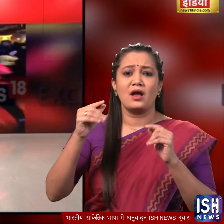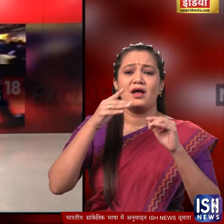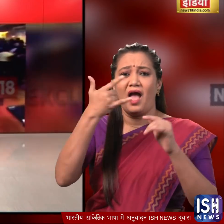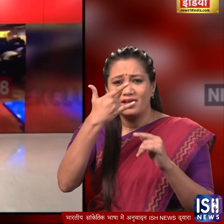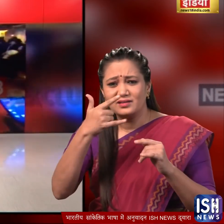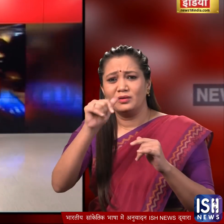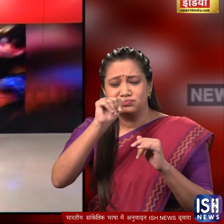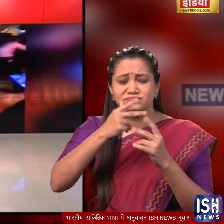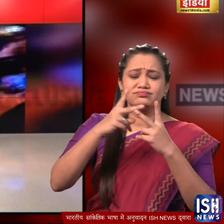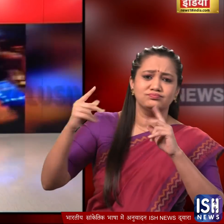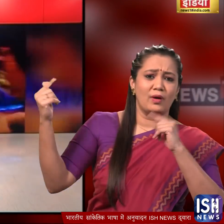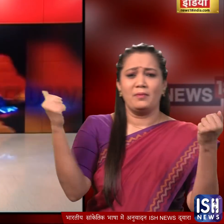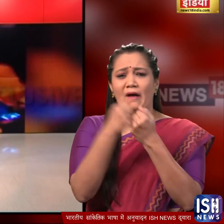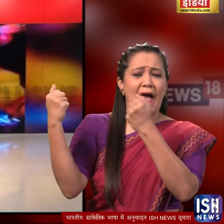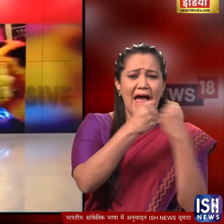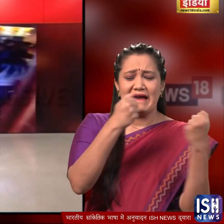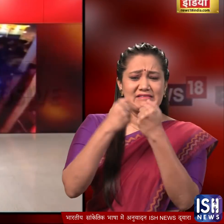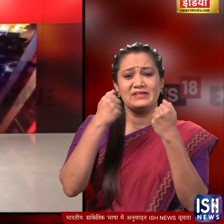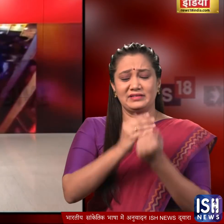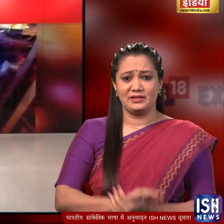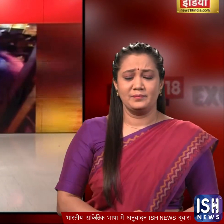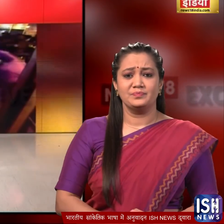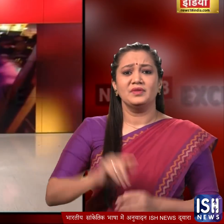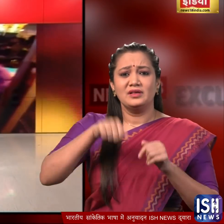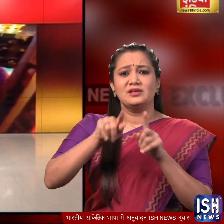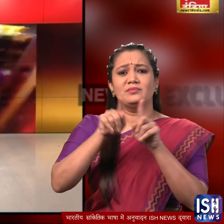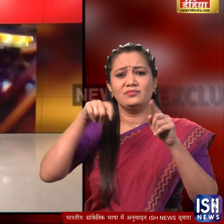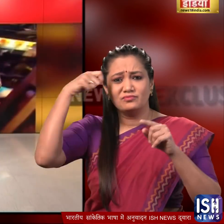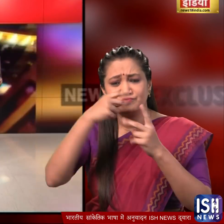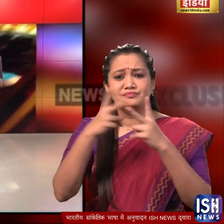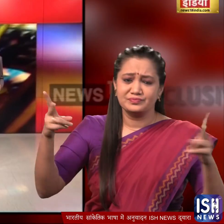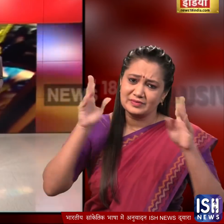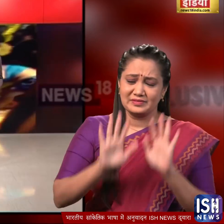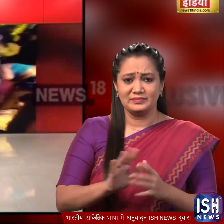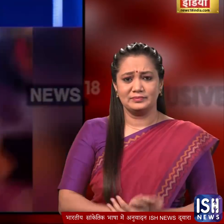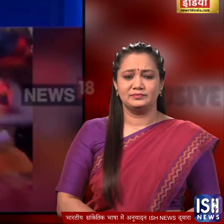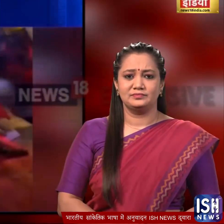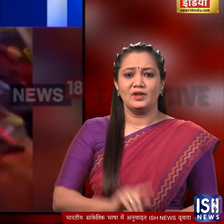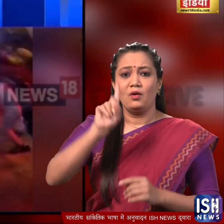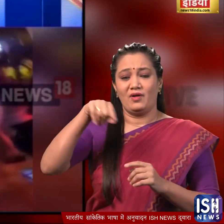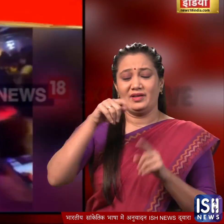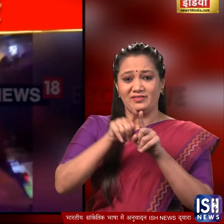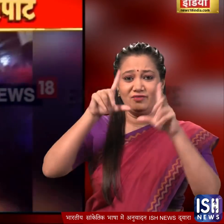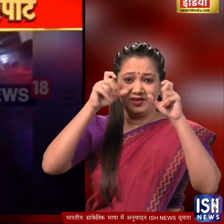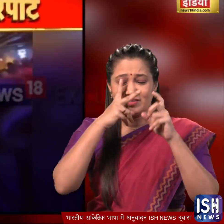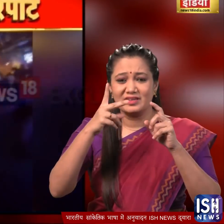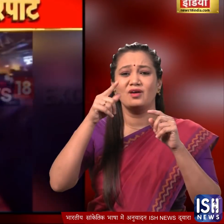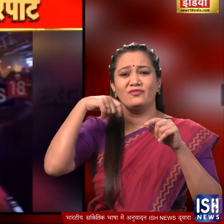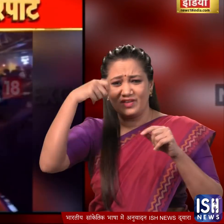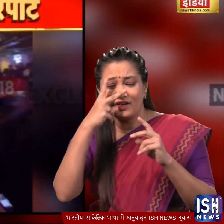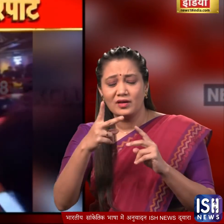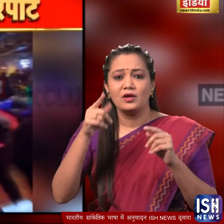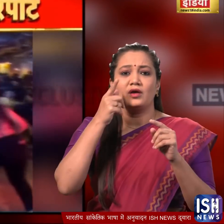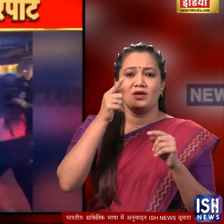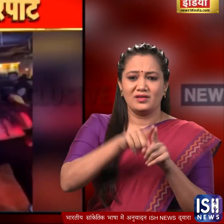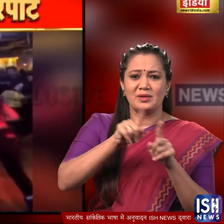आरोप है कि शराब पीने के दौरान इन लोगों के बीच झगड़ा हो गया, जिसकी कुछ तस्वीरें सोशल मीडिया पर वायरल हो गई, जिनमें एक तस्वीर में बार के अंदर कुछ